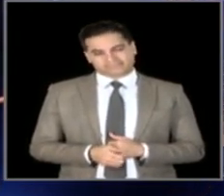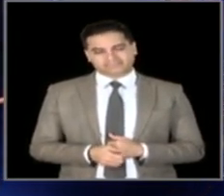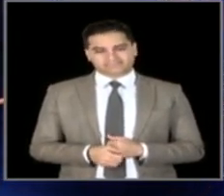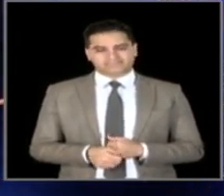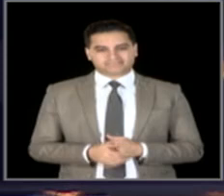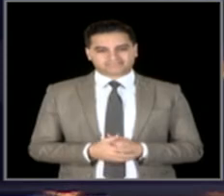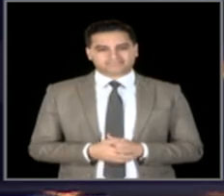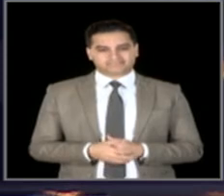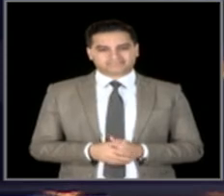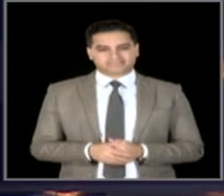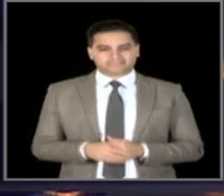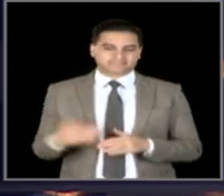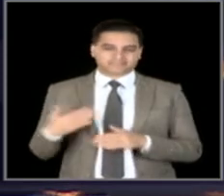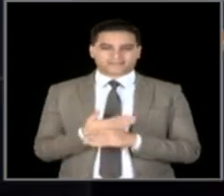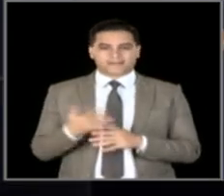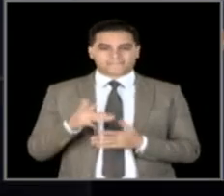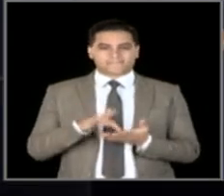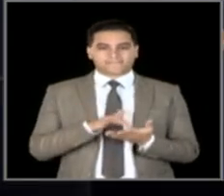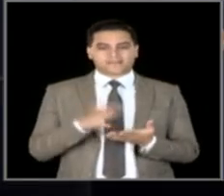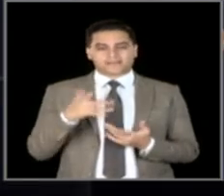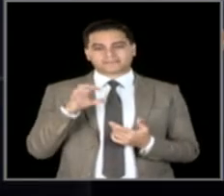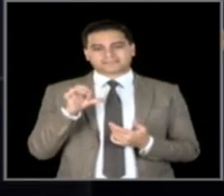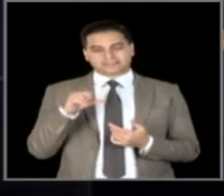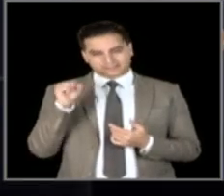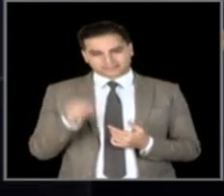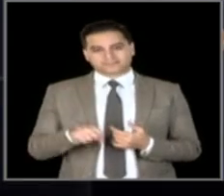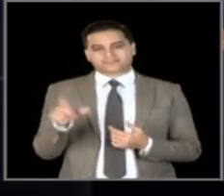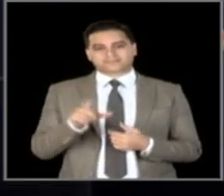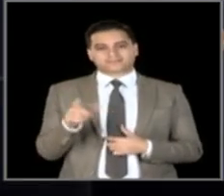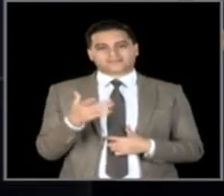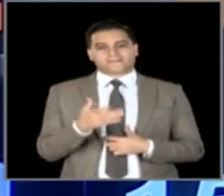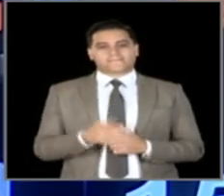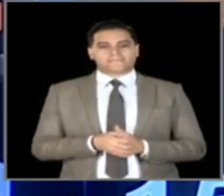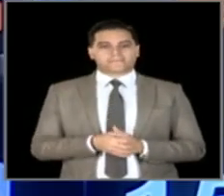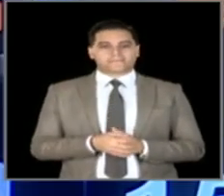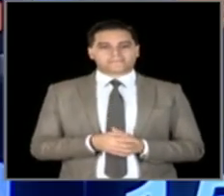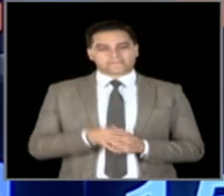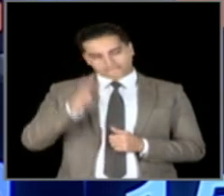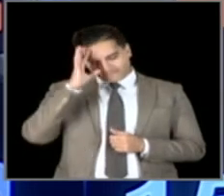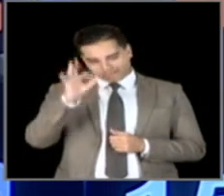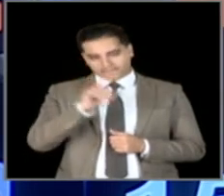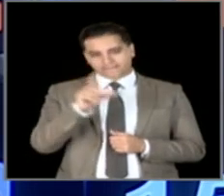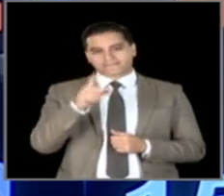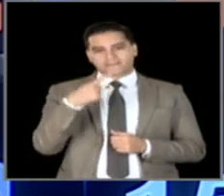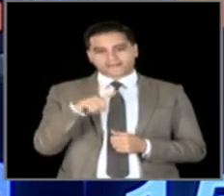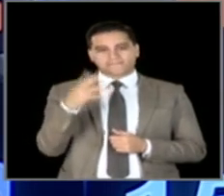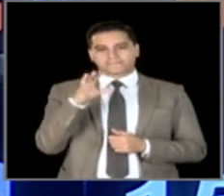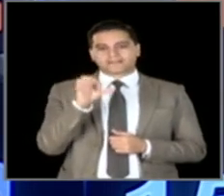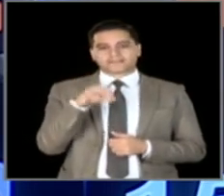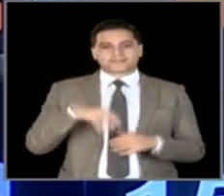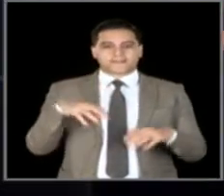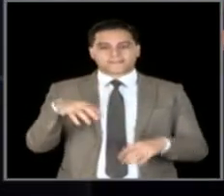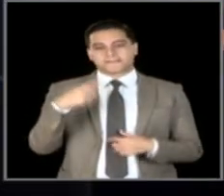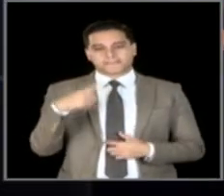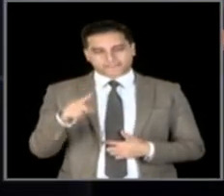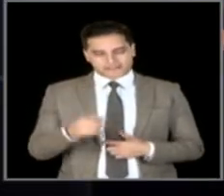صحيحه كم موقع تسعه صح برافو عليك تس مواقع فعلا برافو